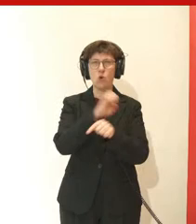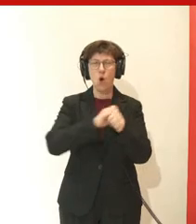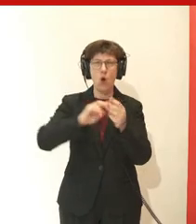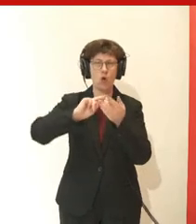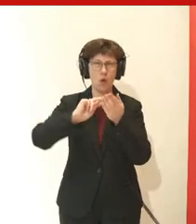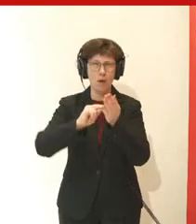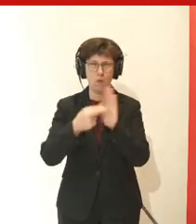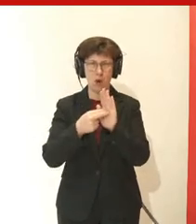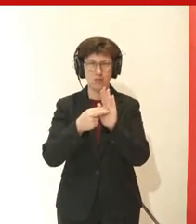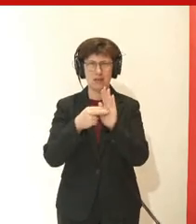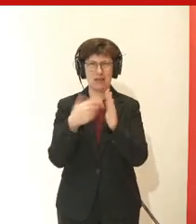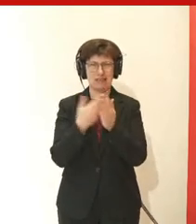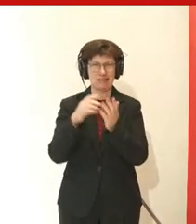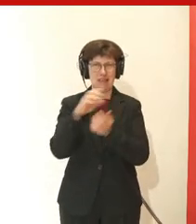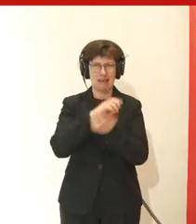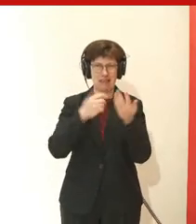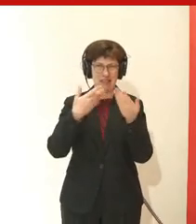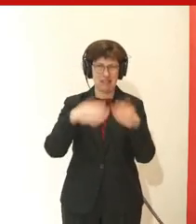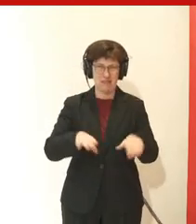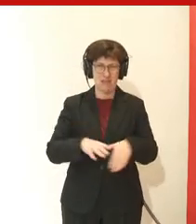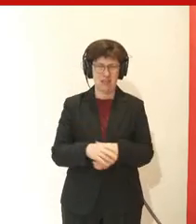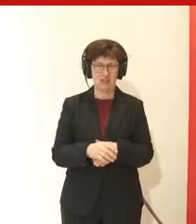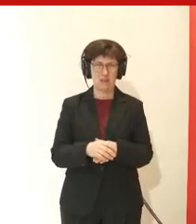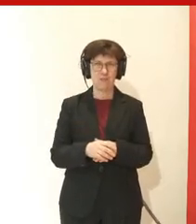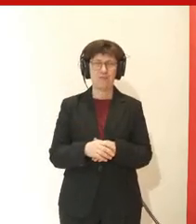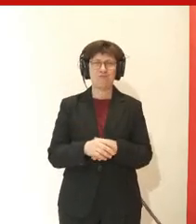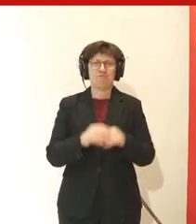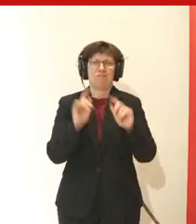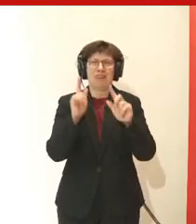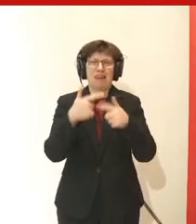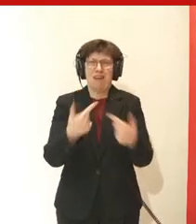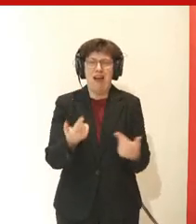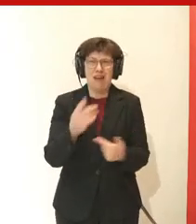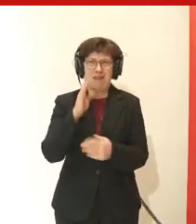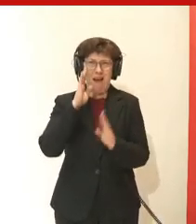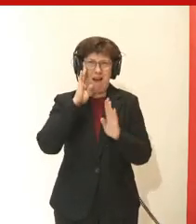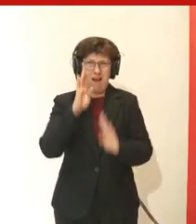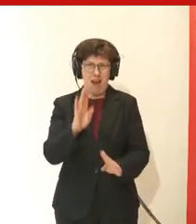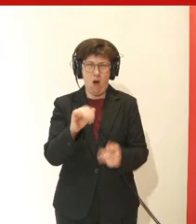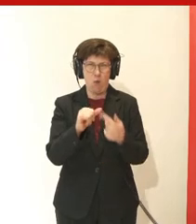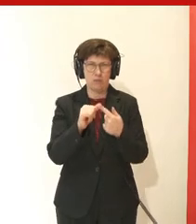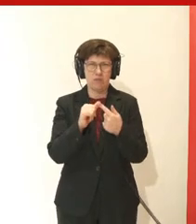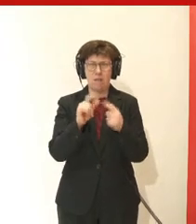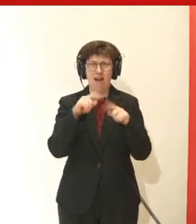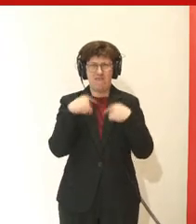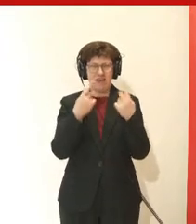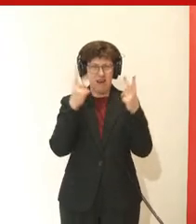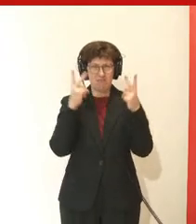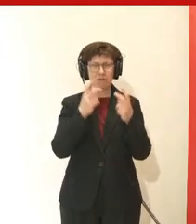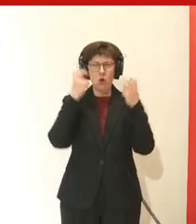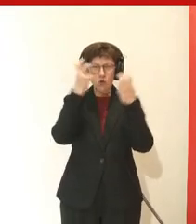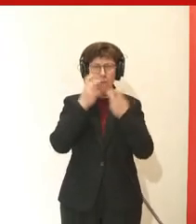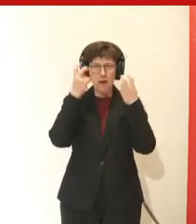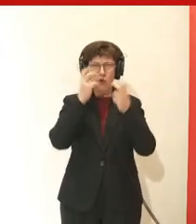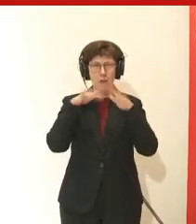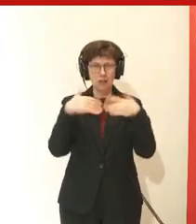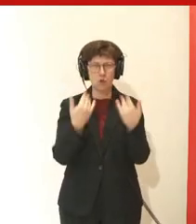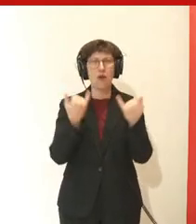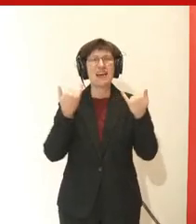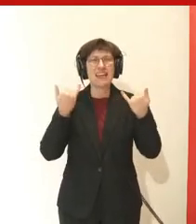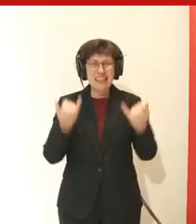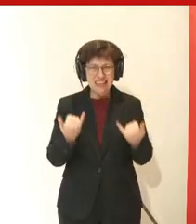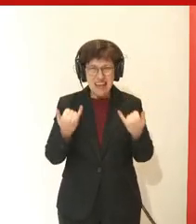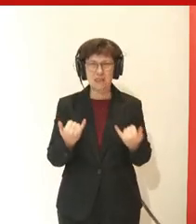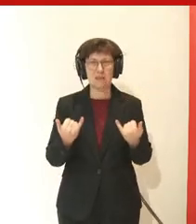politik in dieser krise genommen haben niemand hat es für möglich gehalten aber wir haben dafür gesorgt dass es jetzt tatsächlich